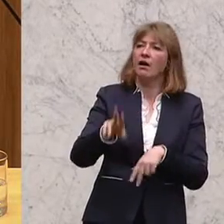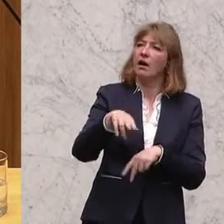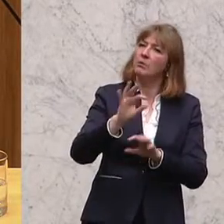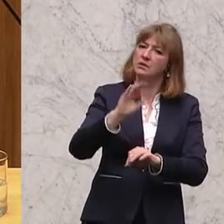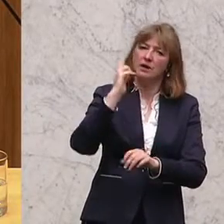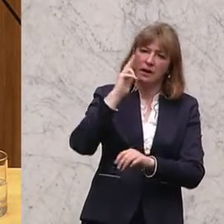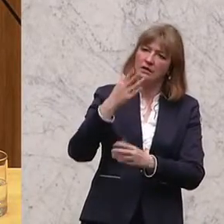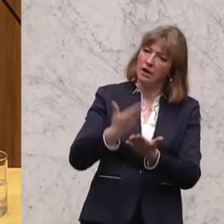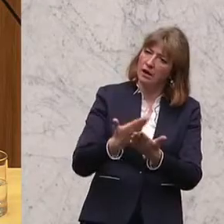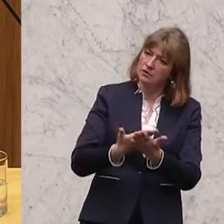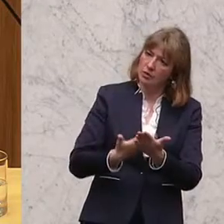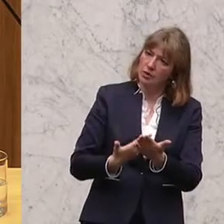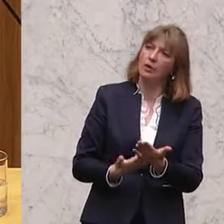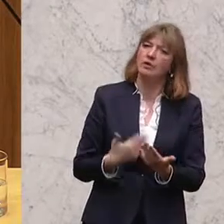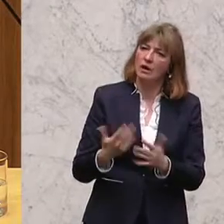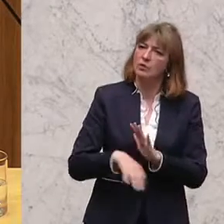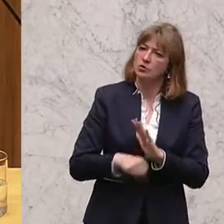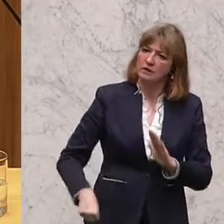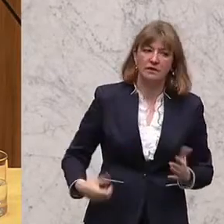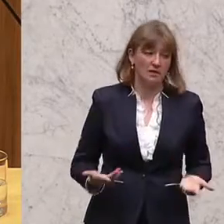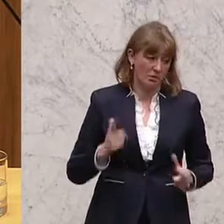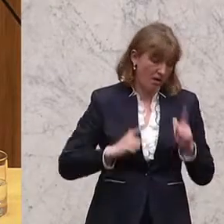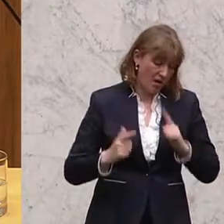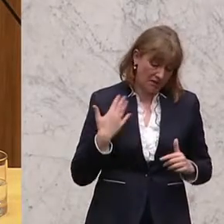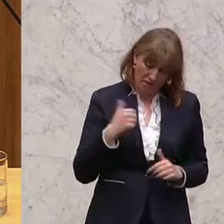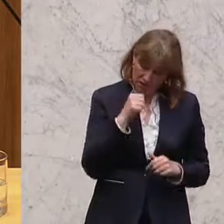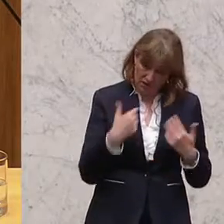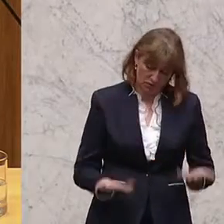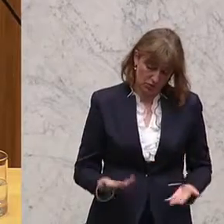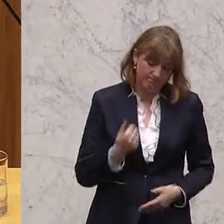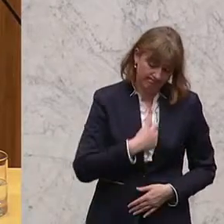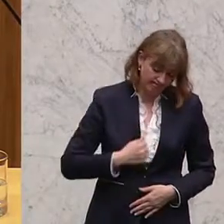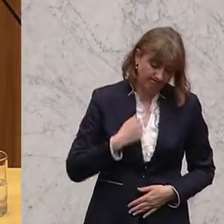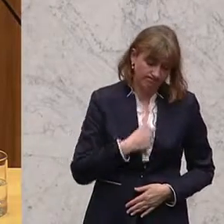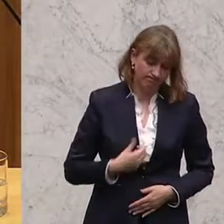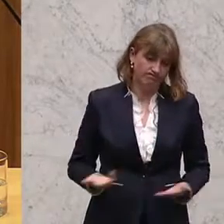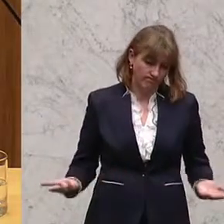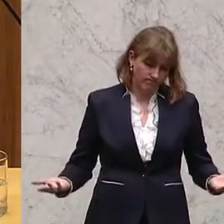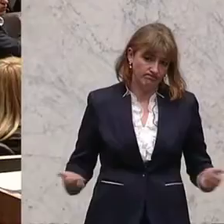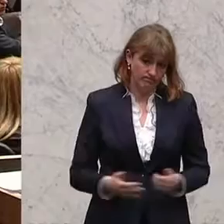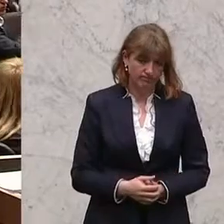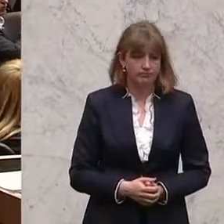auch eine sozusagen Konsequenz zieht. Und das war leider nicht der Fall. Und das ist bedauerlich. Ja.